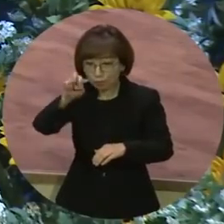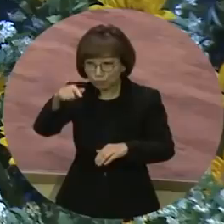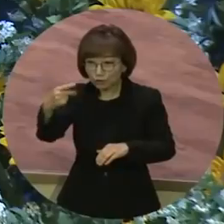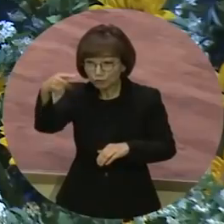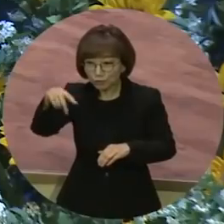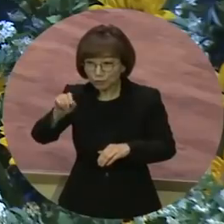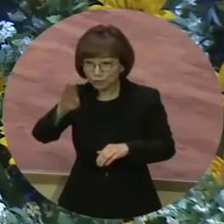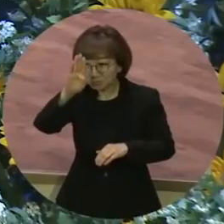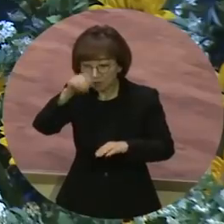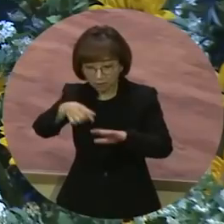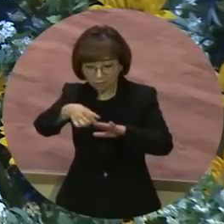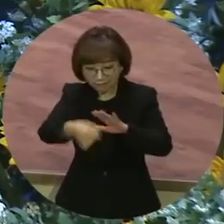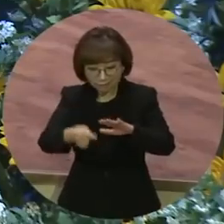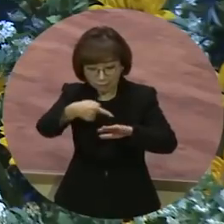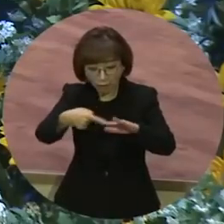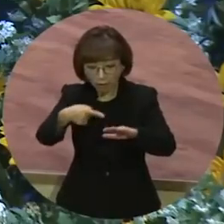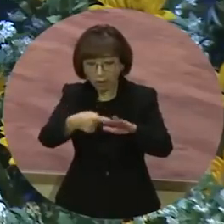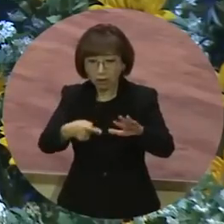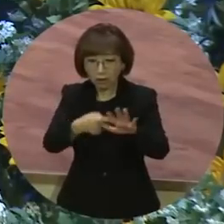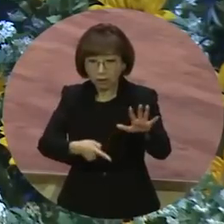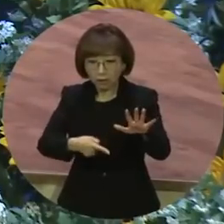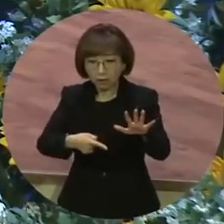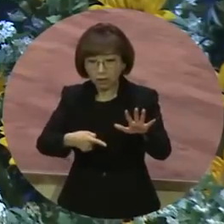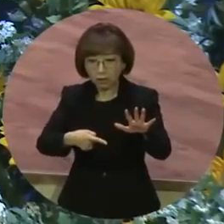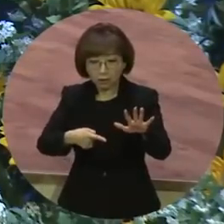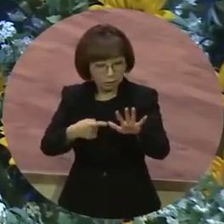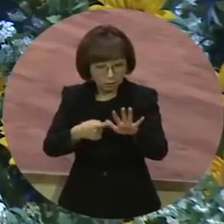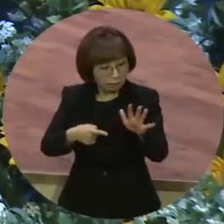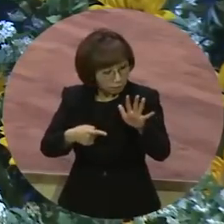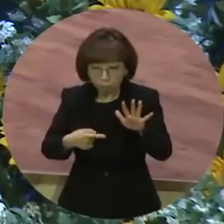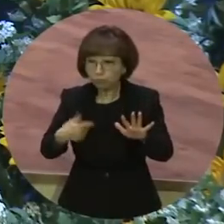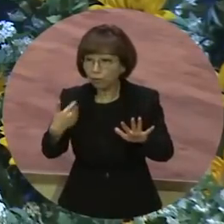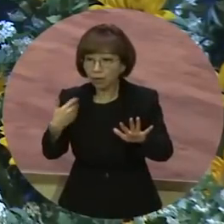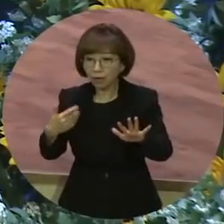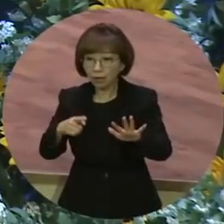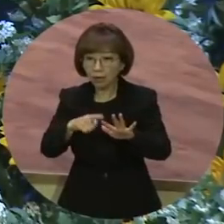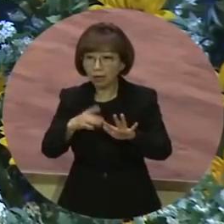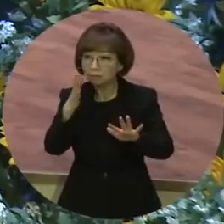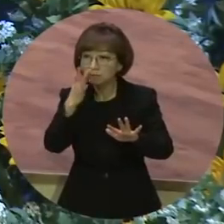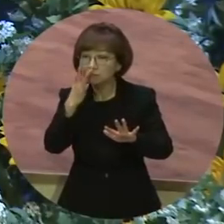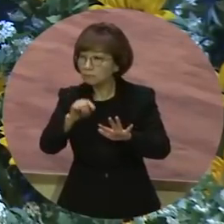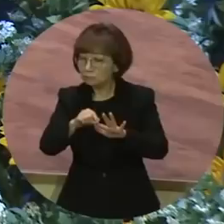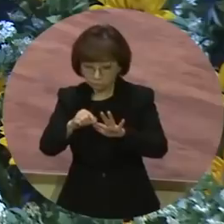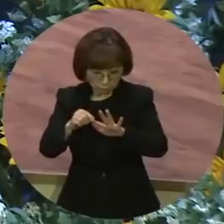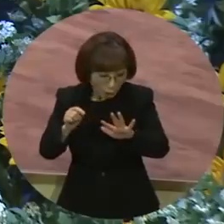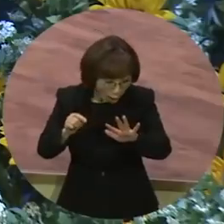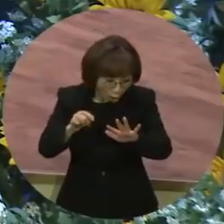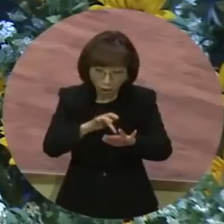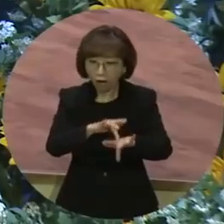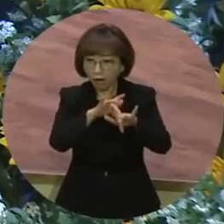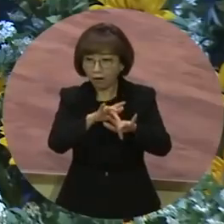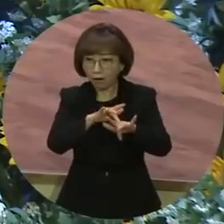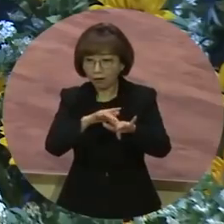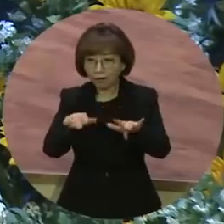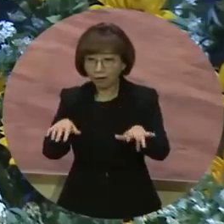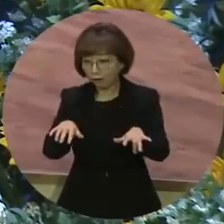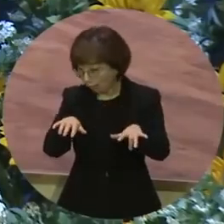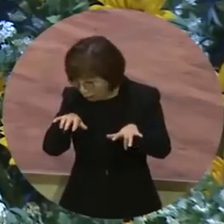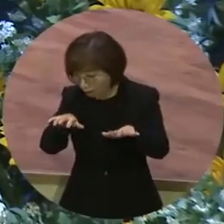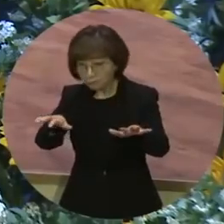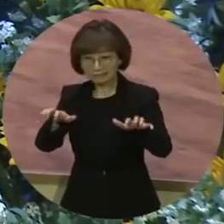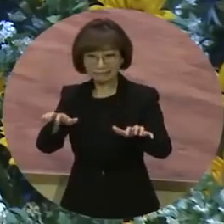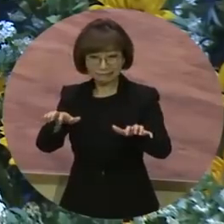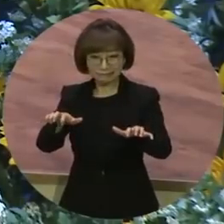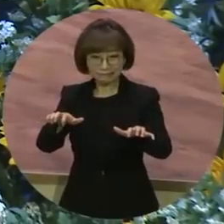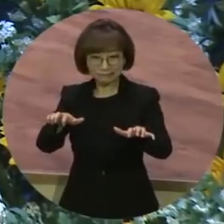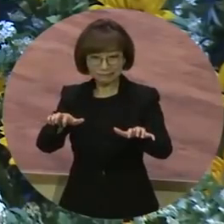없어요. 자고 일어나면 손가락 하나 떨어져, 발가락 하나 떨어져, 떨어져도 몰라. 감각이 없어, 감각이.